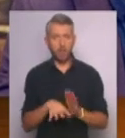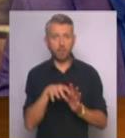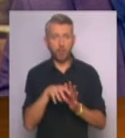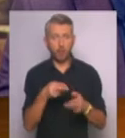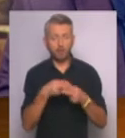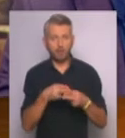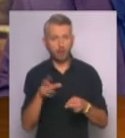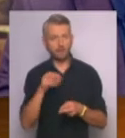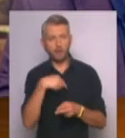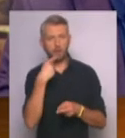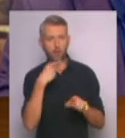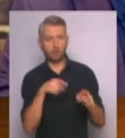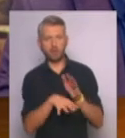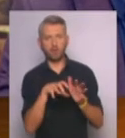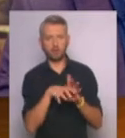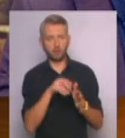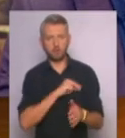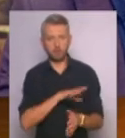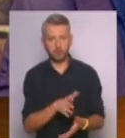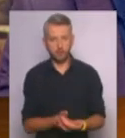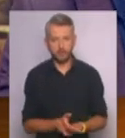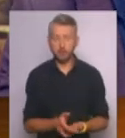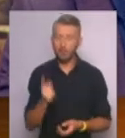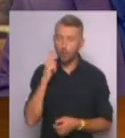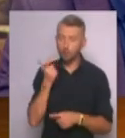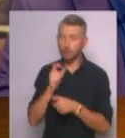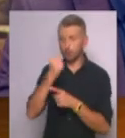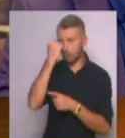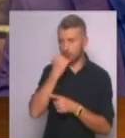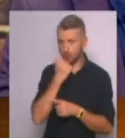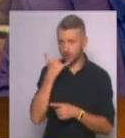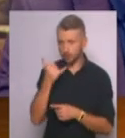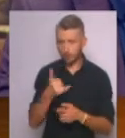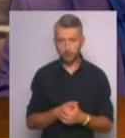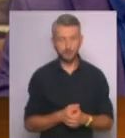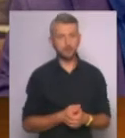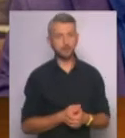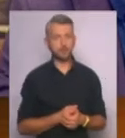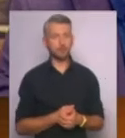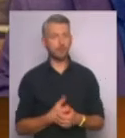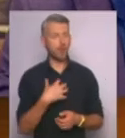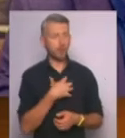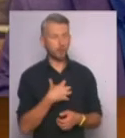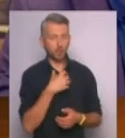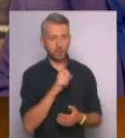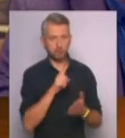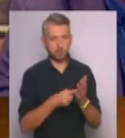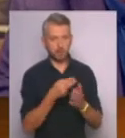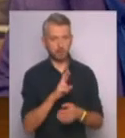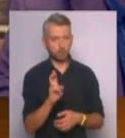всі говорять за насоси. Угу. Почули, дуже дякуємо за дзвінок. Прошу. Дякую. Актуальне питання для